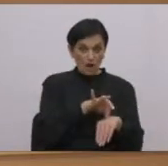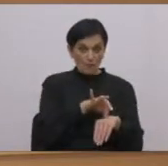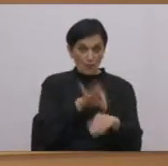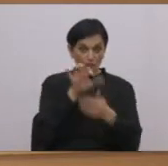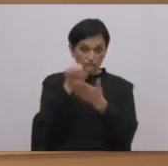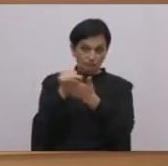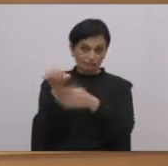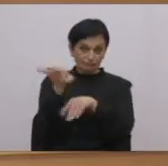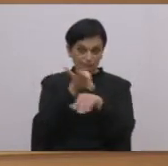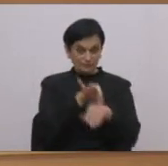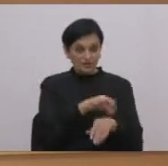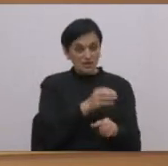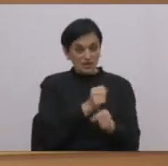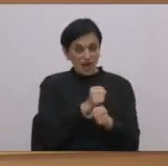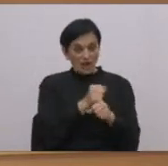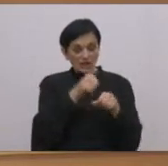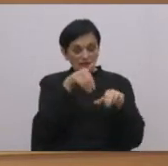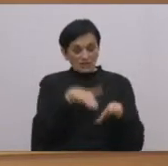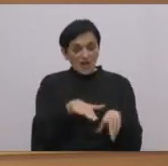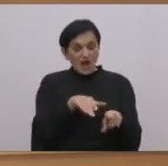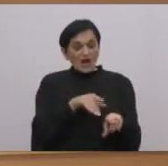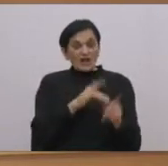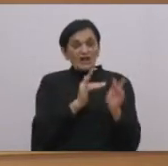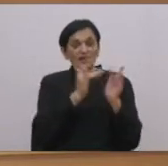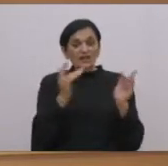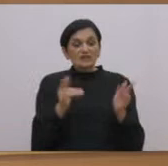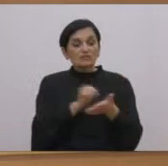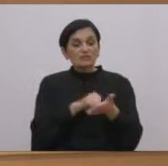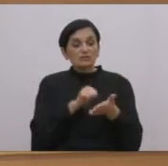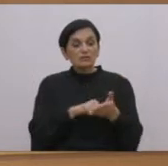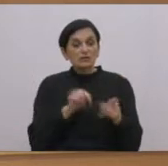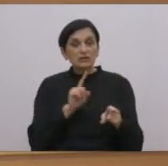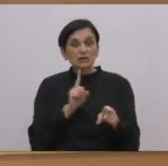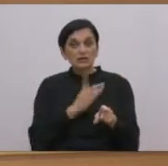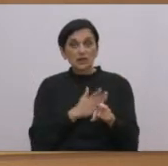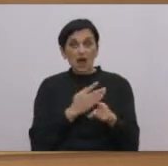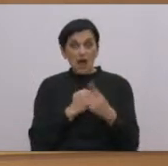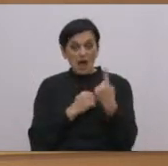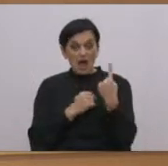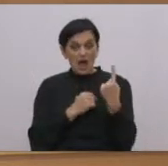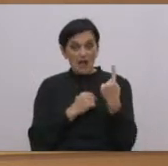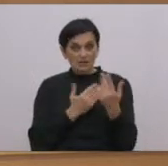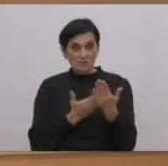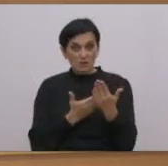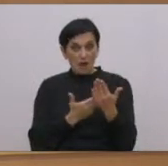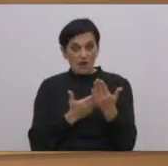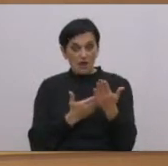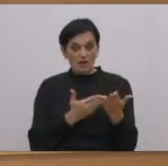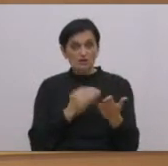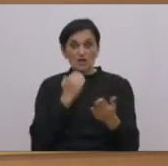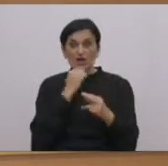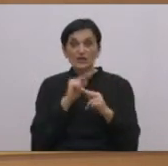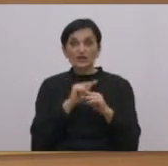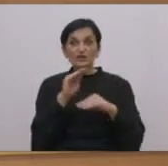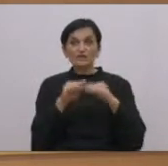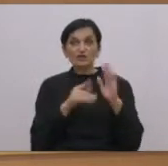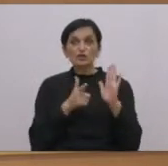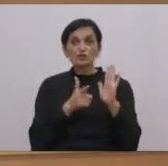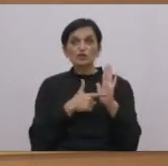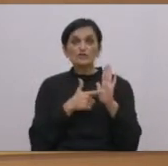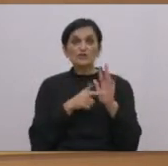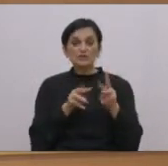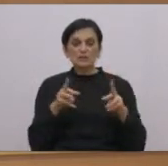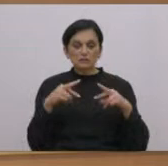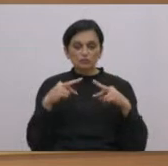რომ გააკეთოს დასკვნა რა მოუვიდა ამ ხიდს. ეს არის ერთი მაგალითი. ინფრასტრუქტურის 7 მინისტრი